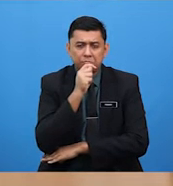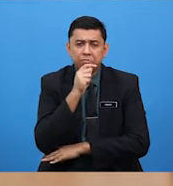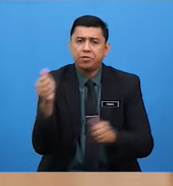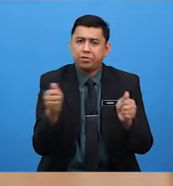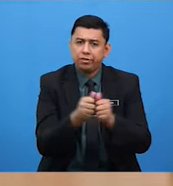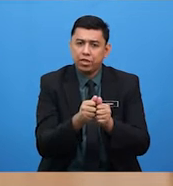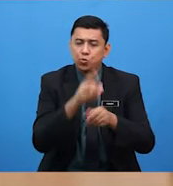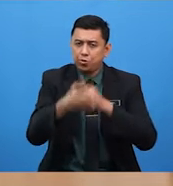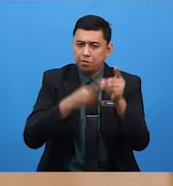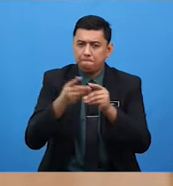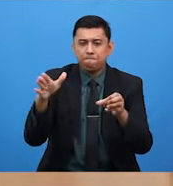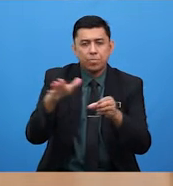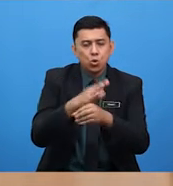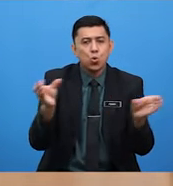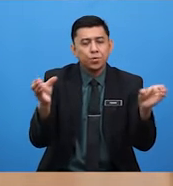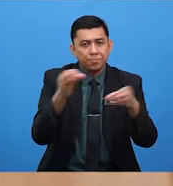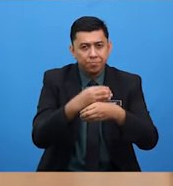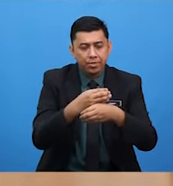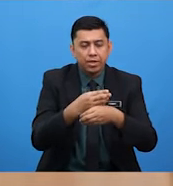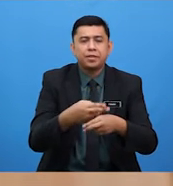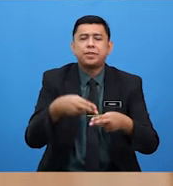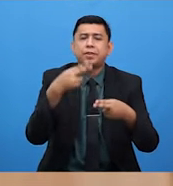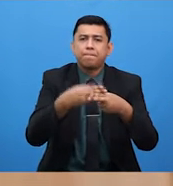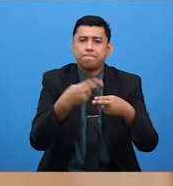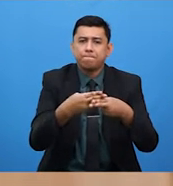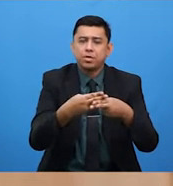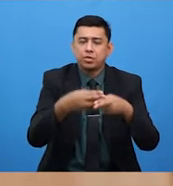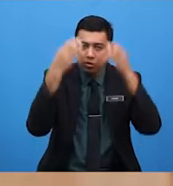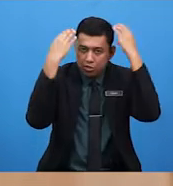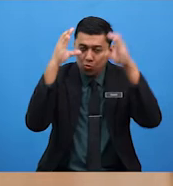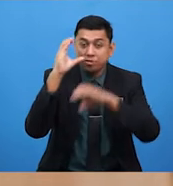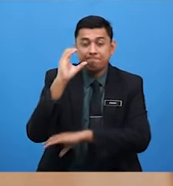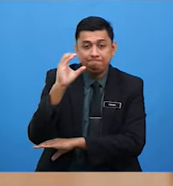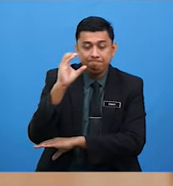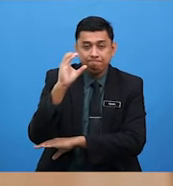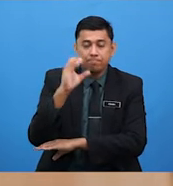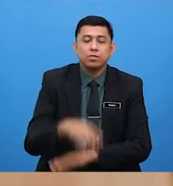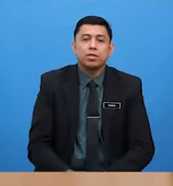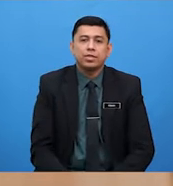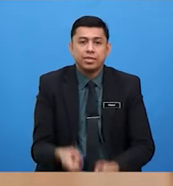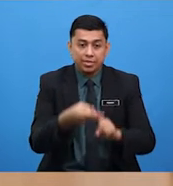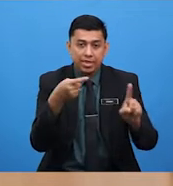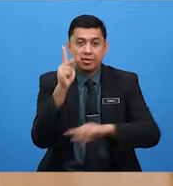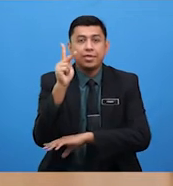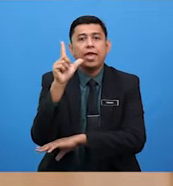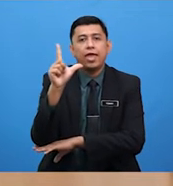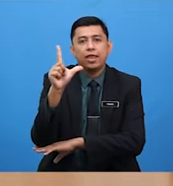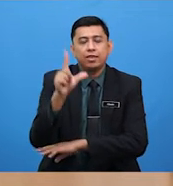cabaran masa kini. Nama cikgu, Cikgu C. Cikgu mengajar di SNK Taman Desa Kuala